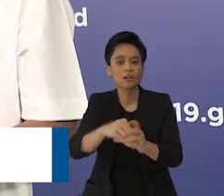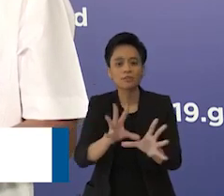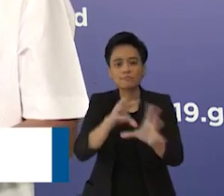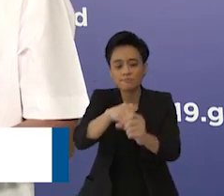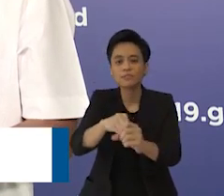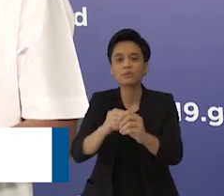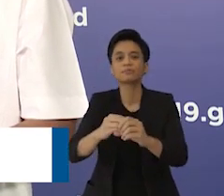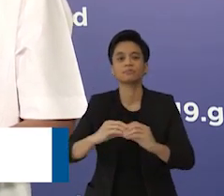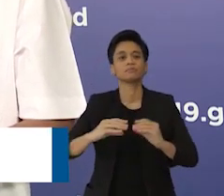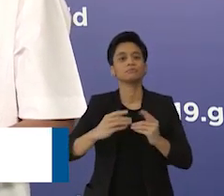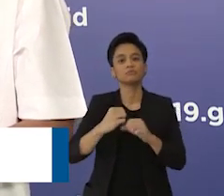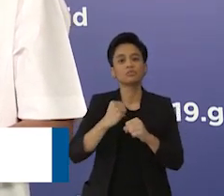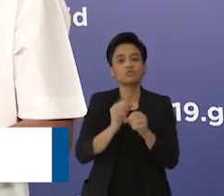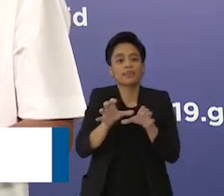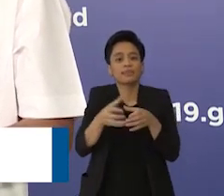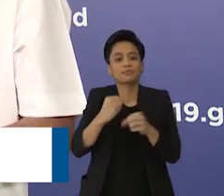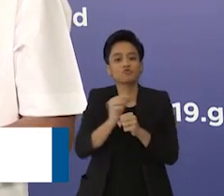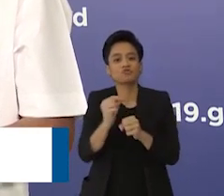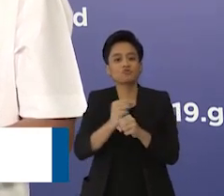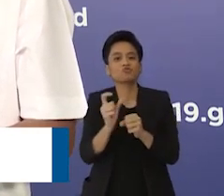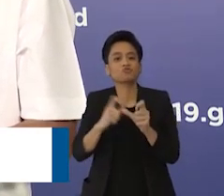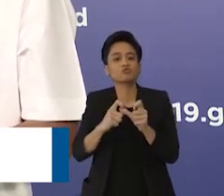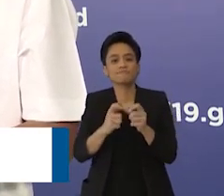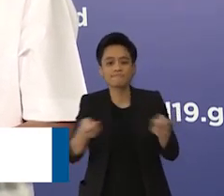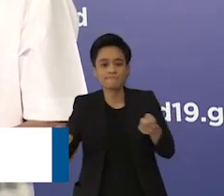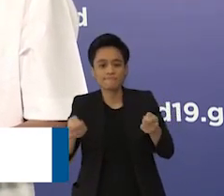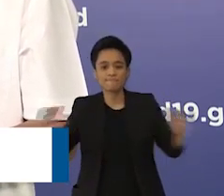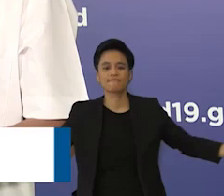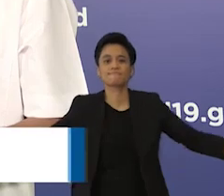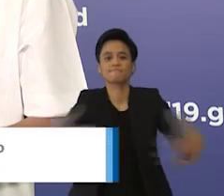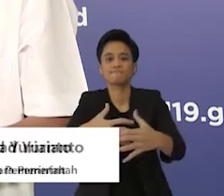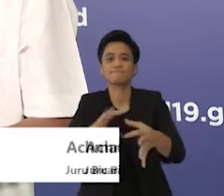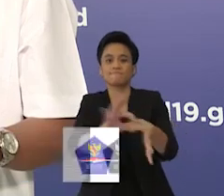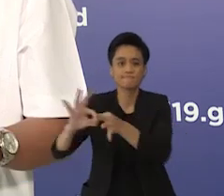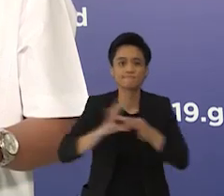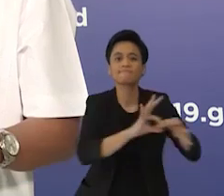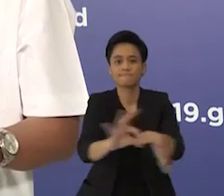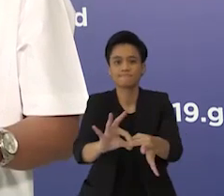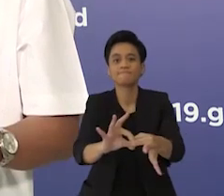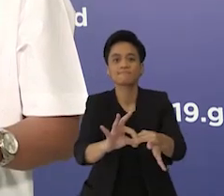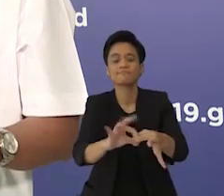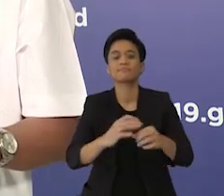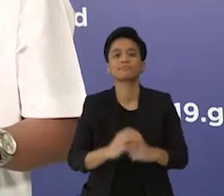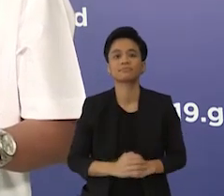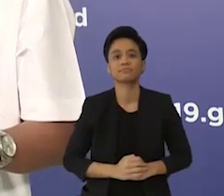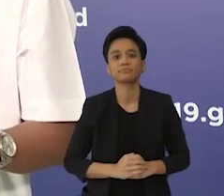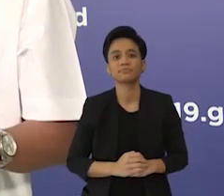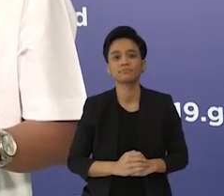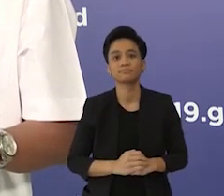percepatan penanganan copied hai saudara sekalian Hai kami mengingatkan kembali